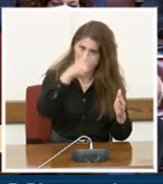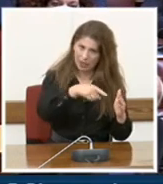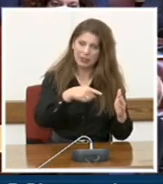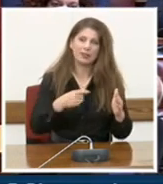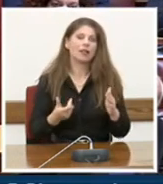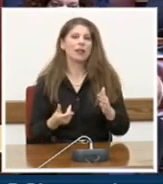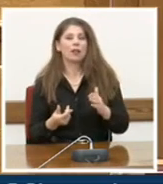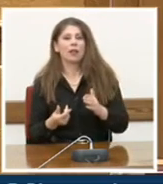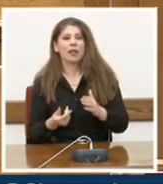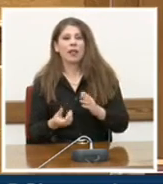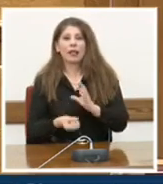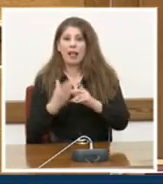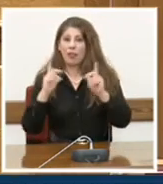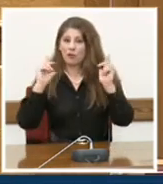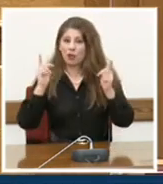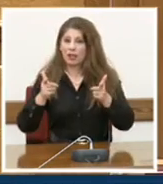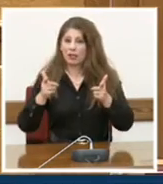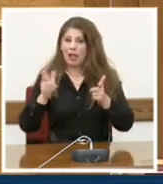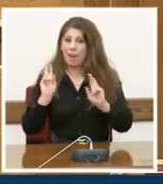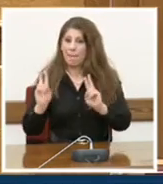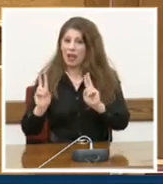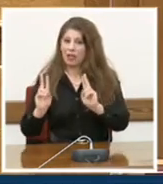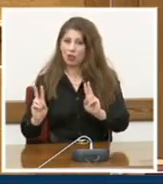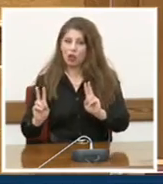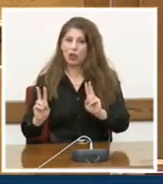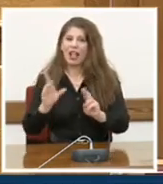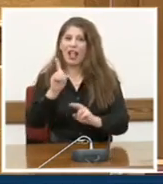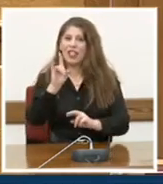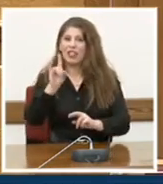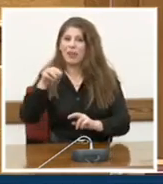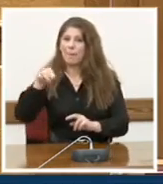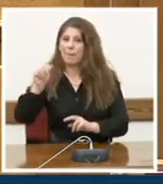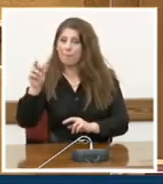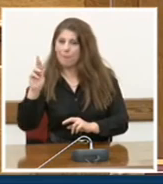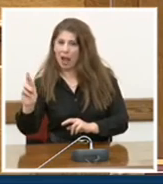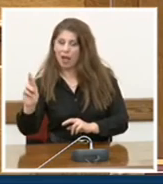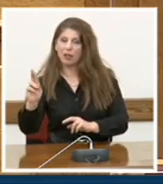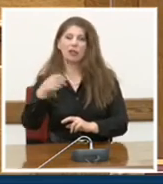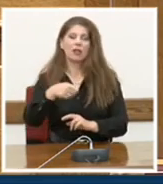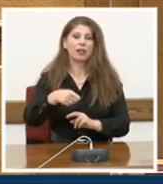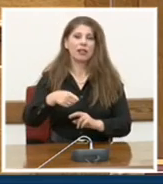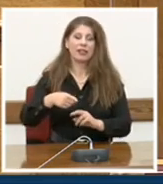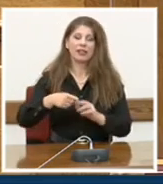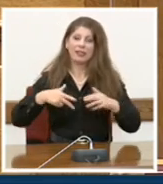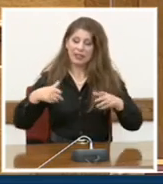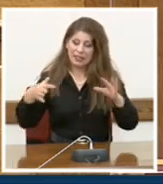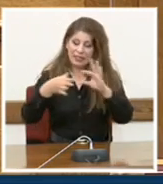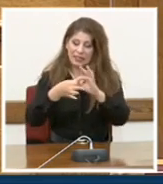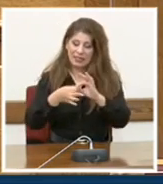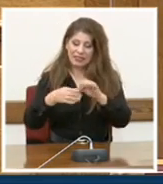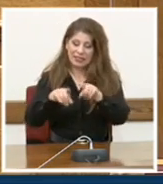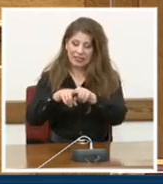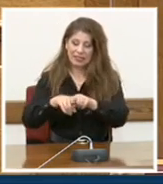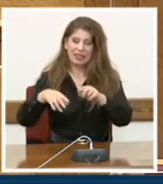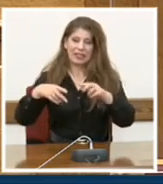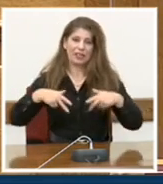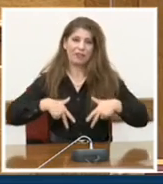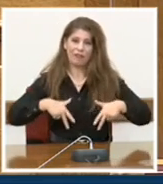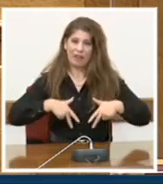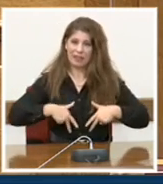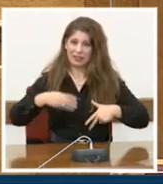ΔΙΜΑΡ. Συγκυβέρνηση ΣΥΡΙΖΑ με τους ακροδεξιούς ΑΝΕΛ. Μια άτυπη συγκυβέρνηση το καλοκαίρι